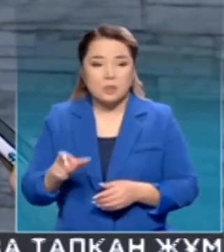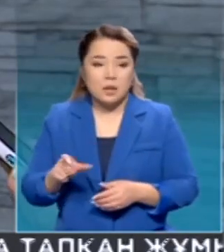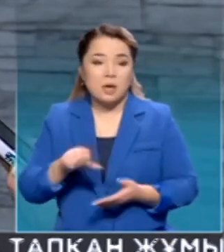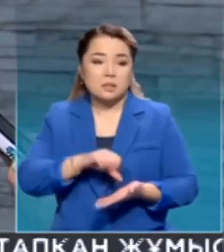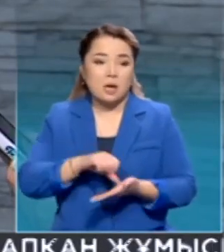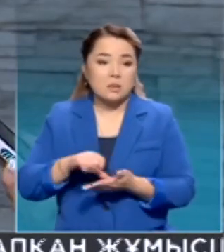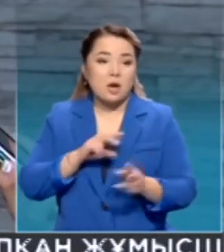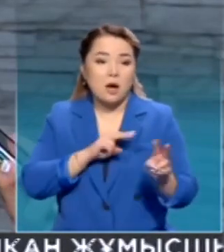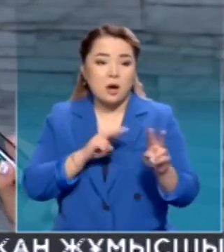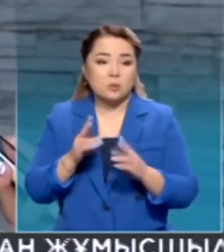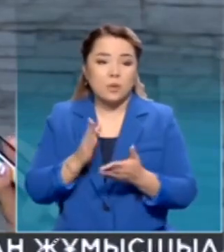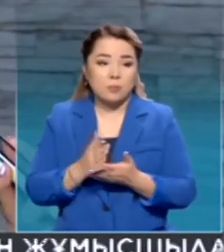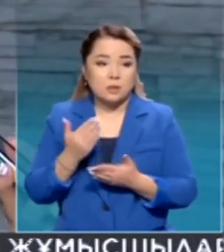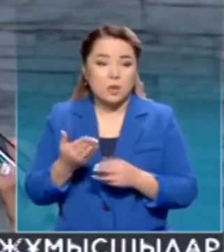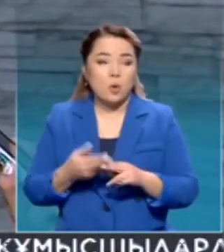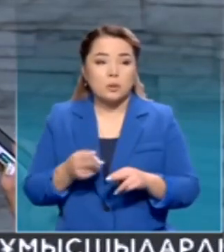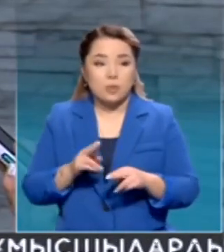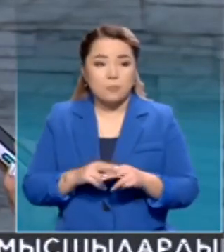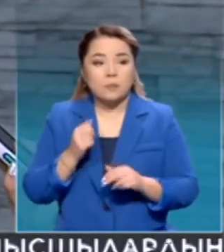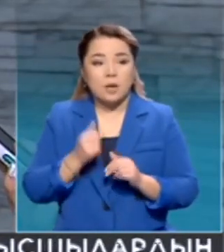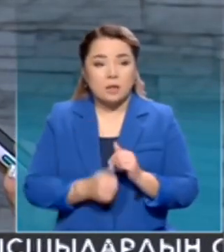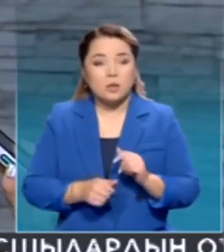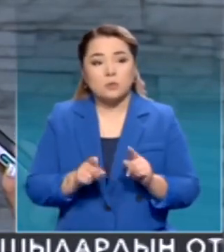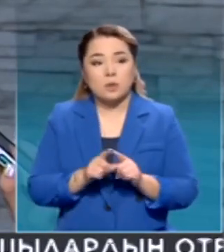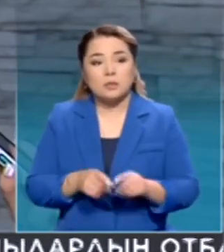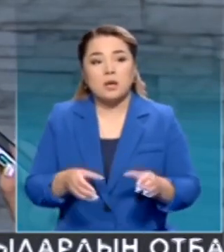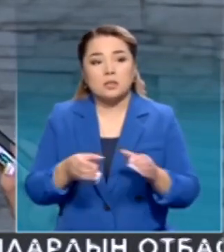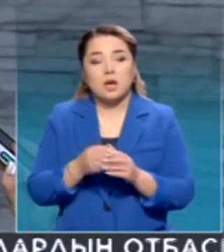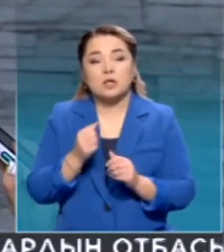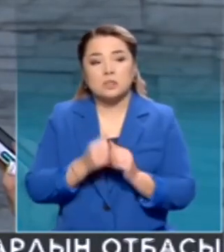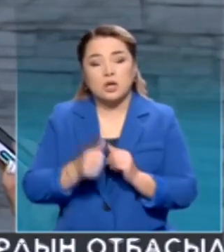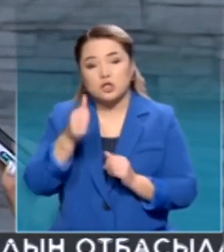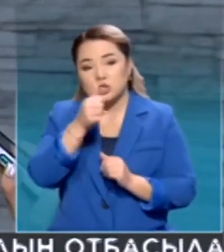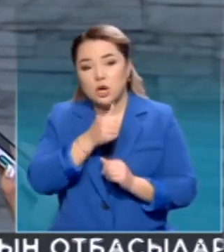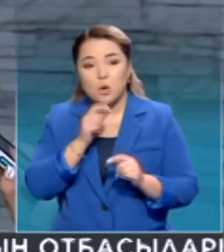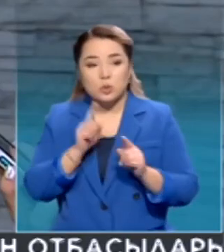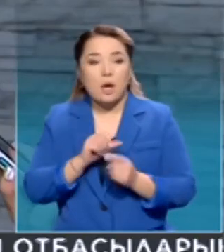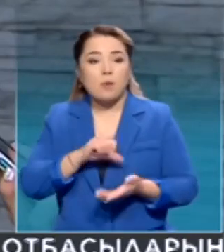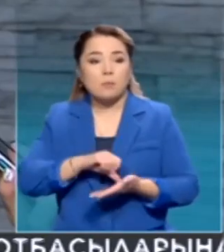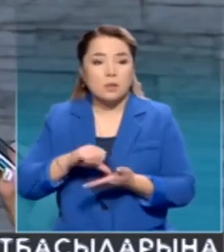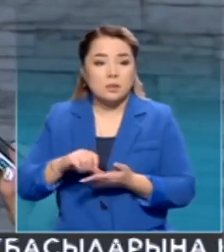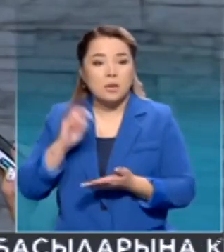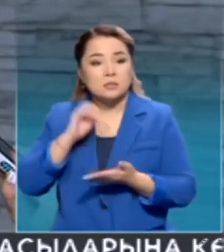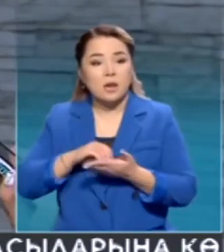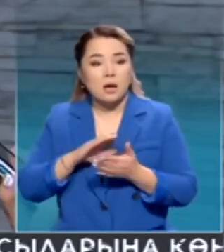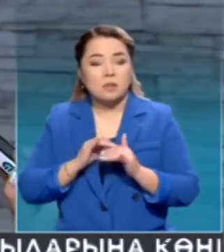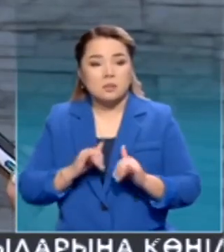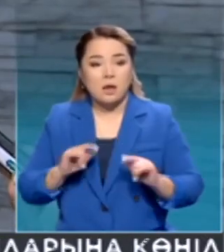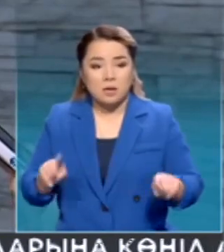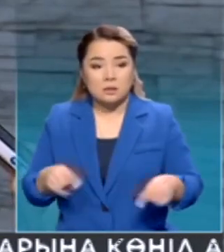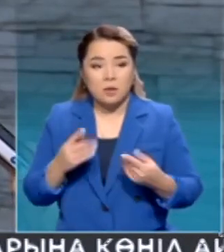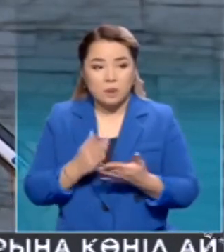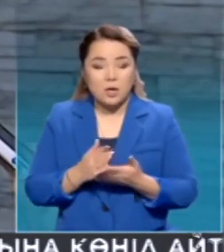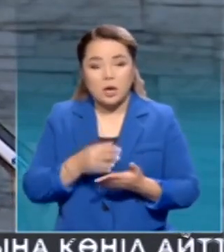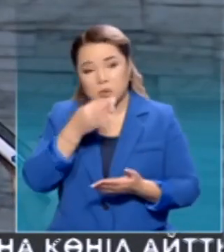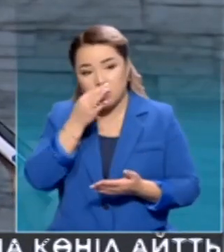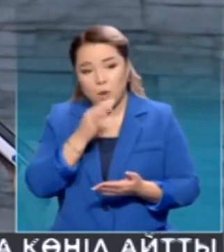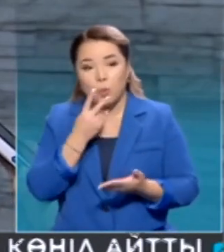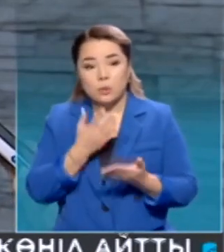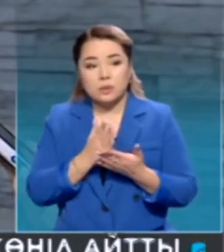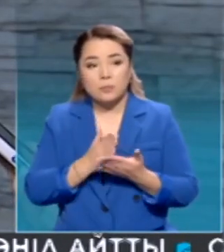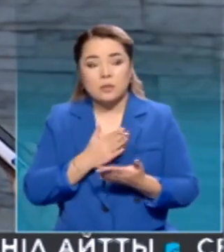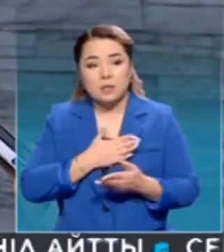байқаушы ретінде қатысқан. Яғни әрбір науқан сайын, жыл сайын байқаушылардың саны артып келеді. Және де тәжірибе